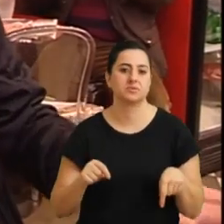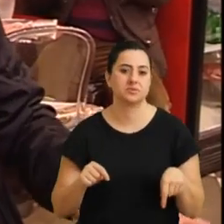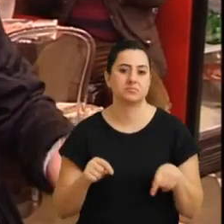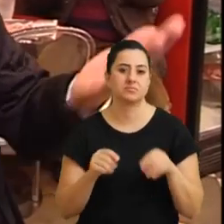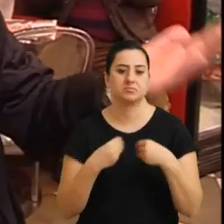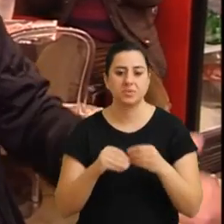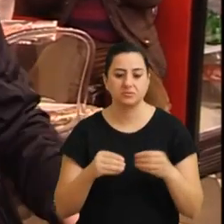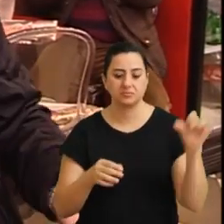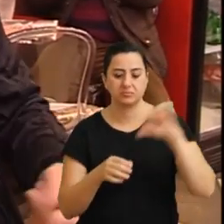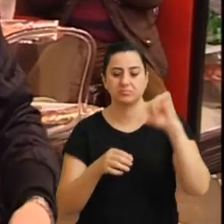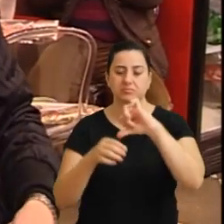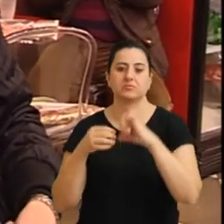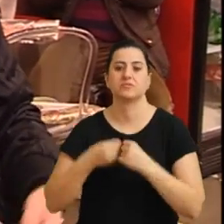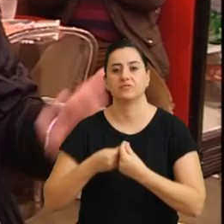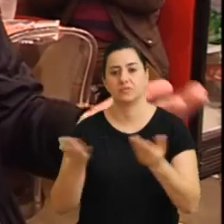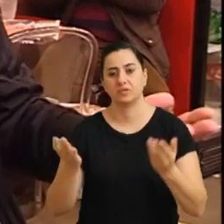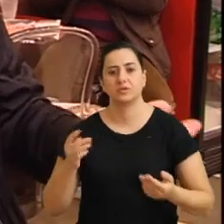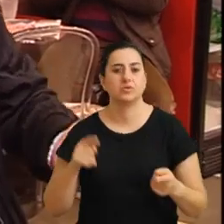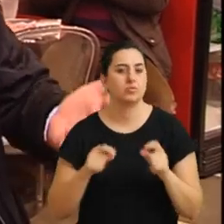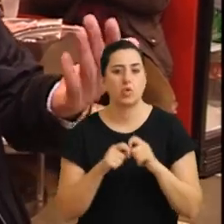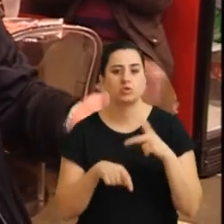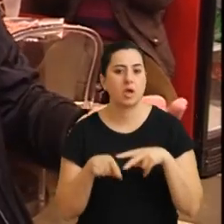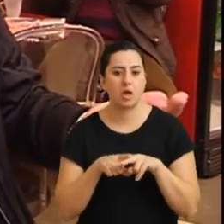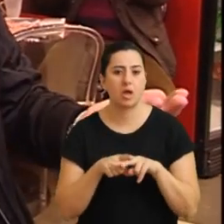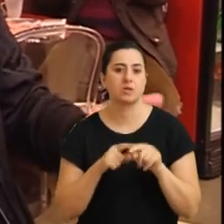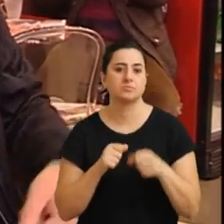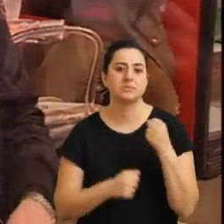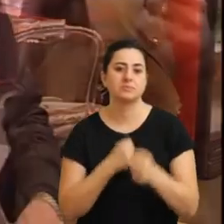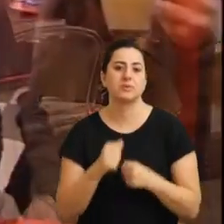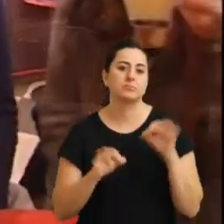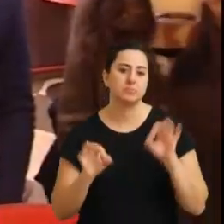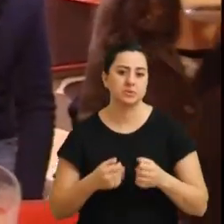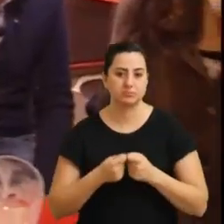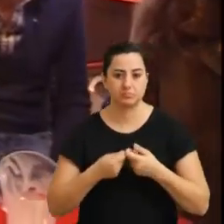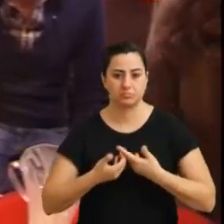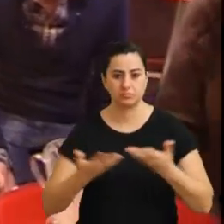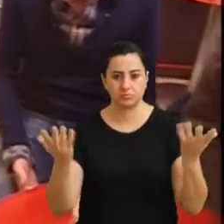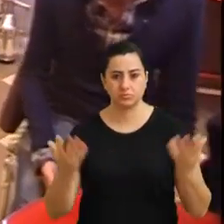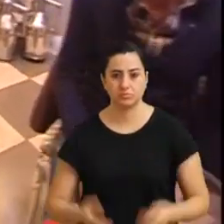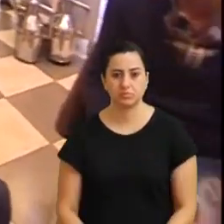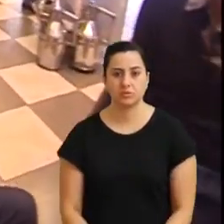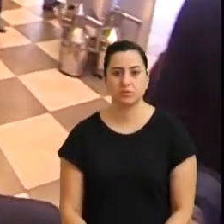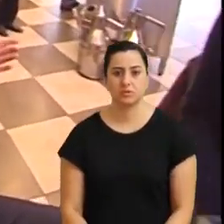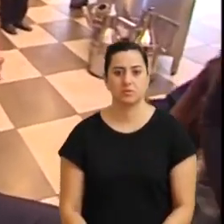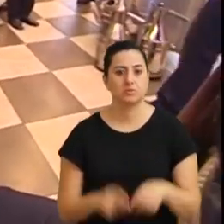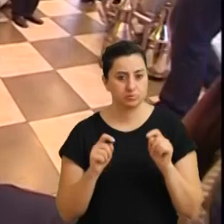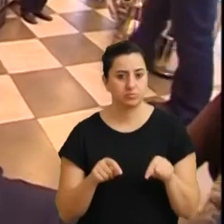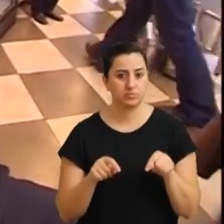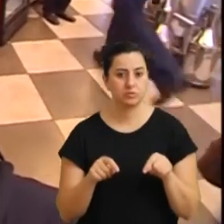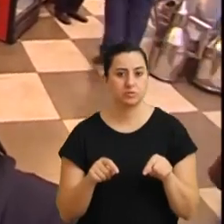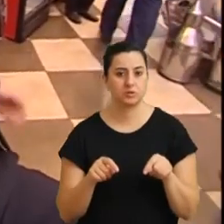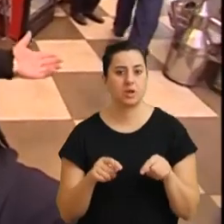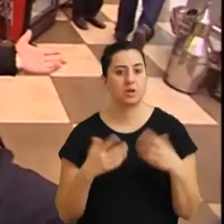pet şişeye girdi, cam şişeye girdi. Hani boza bir sanayi ürünü haline geldi. Hı-hı. Bizim dükkanımızdan gelip seyyarlar da gelip boz